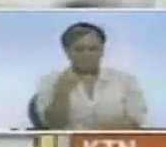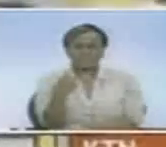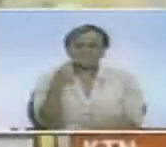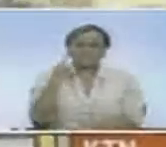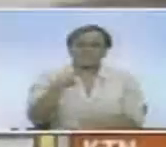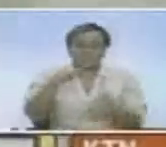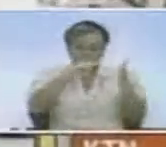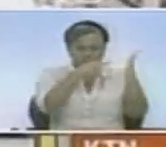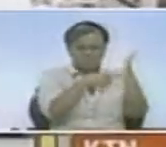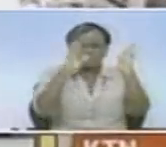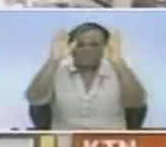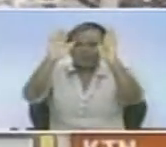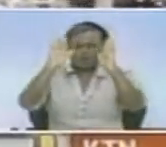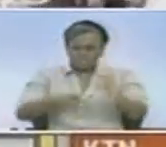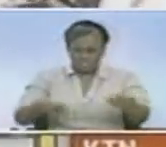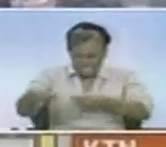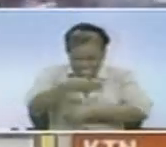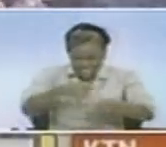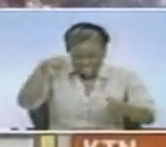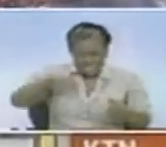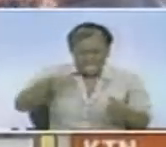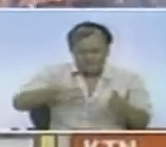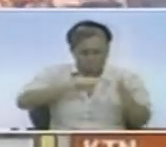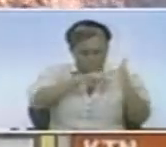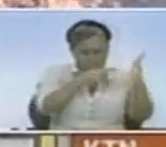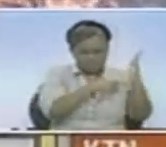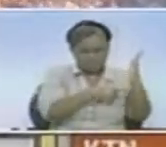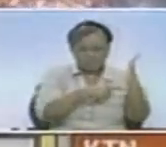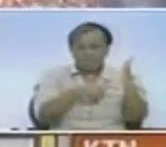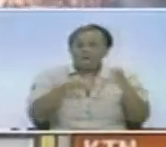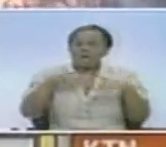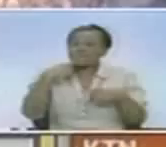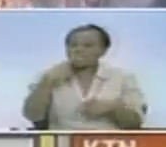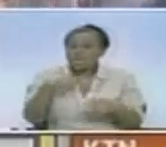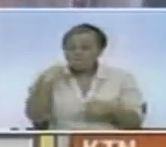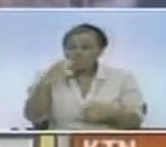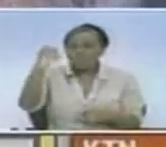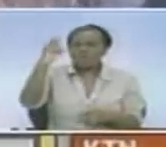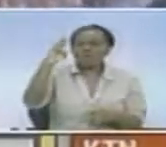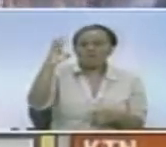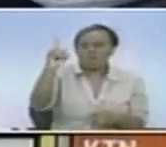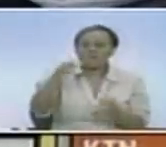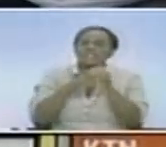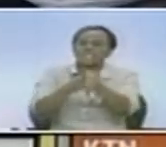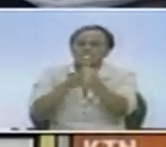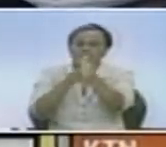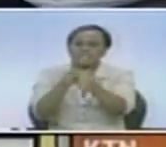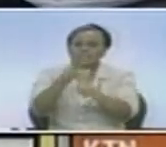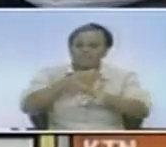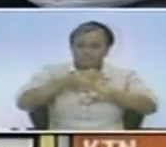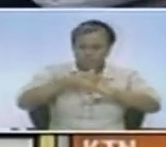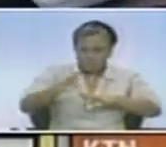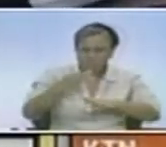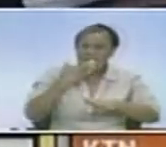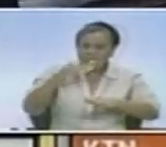swali muhimu linalofaa kujadiliwa kwa kina. Haya ni kulingana na matamshi ya viongozi wa CORD baada ya kutuma barua kwa